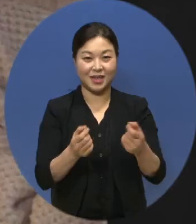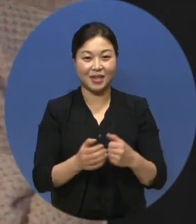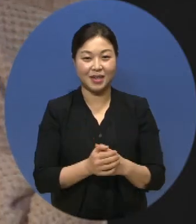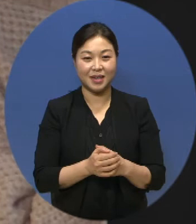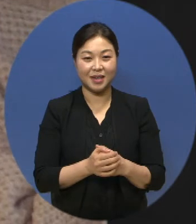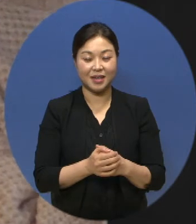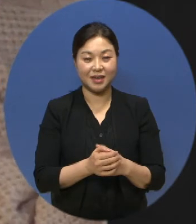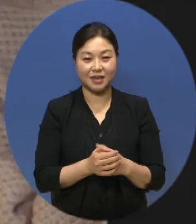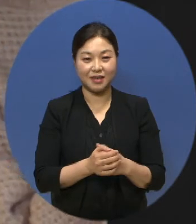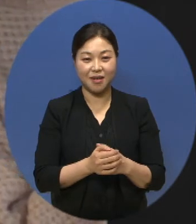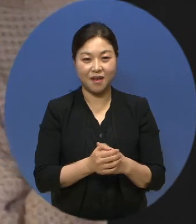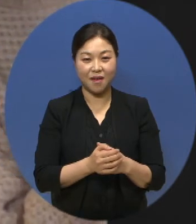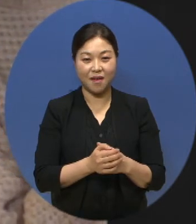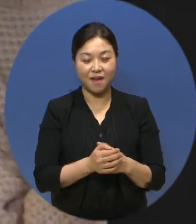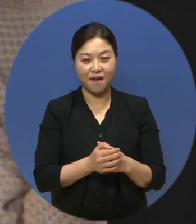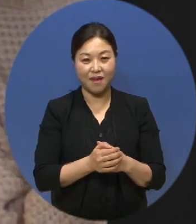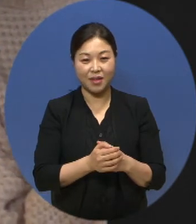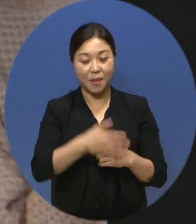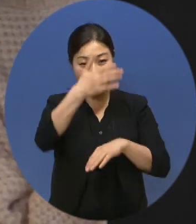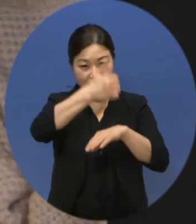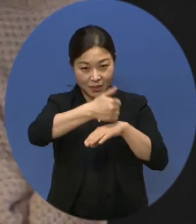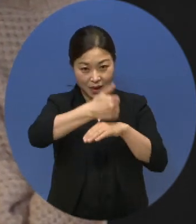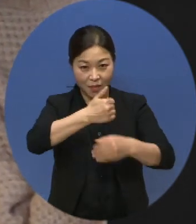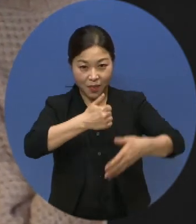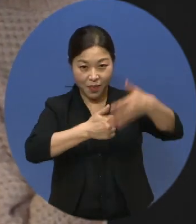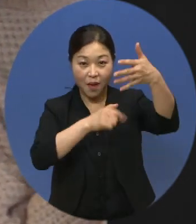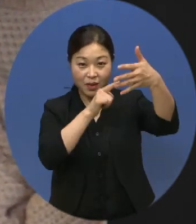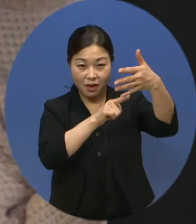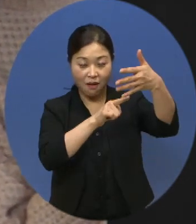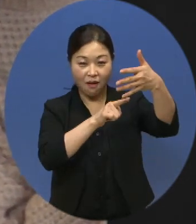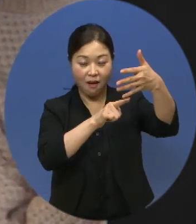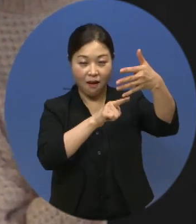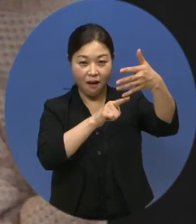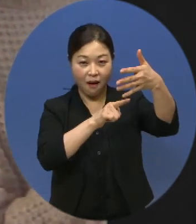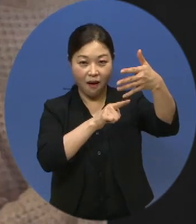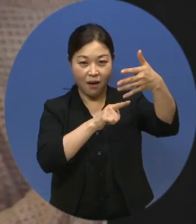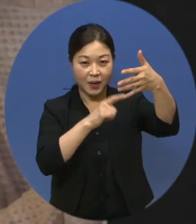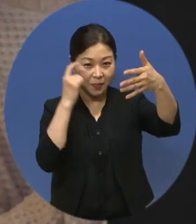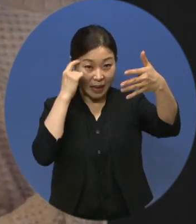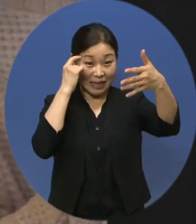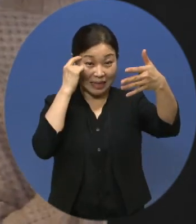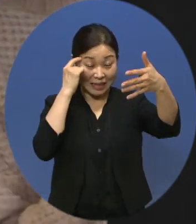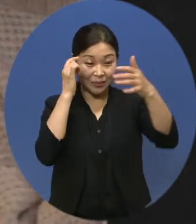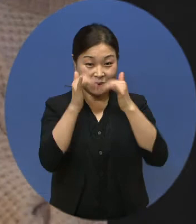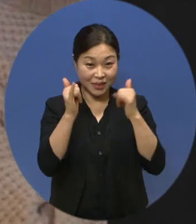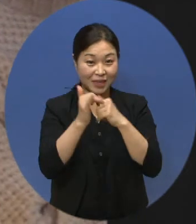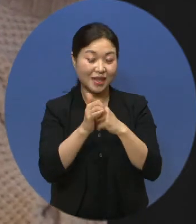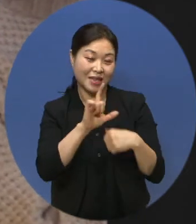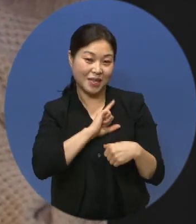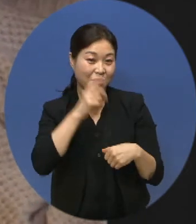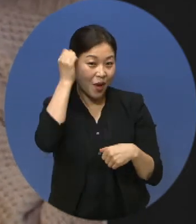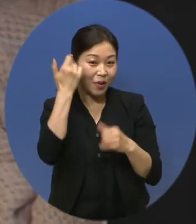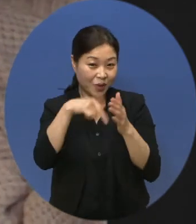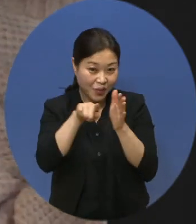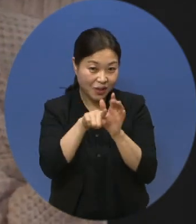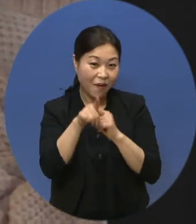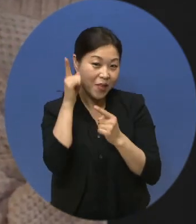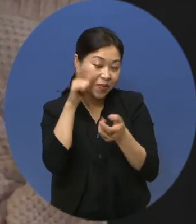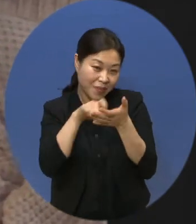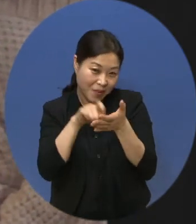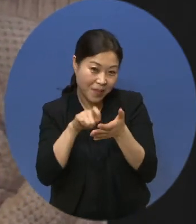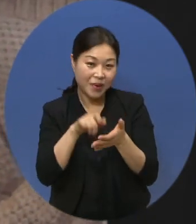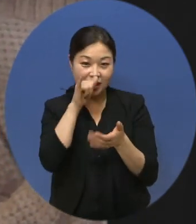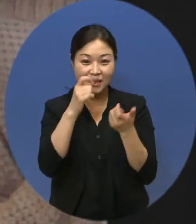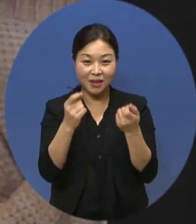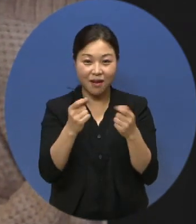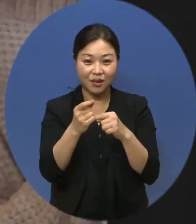크레딧 보고 나서 인상 깊었던 분의 이름을 외우려고 끝까지 보고 핸드폰에 적어놓고 막 그러거든요. 그래서